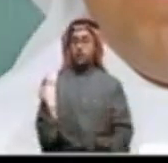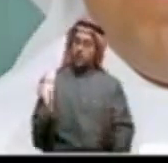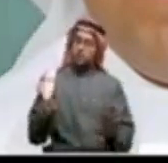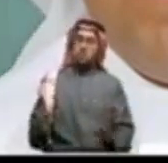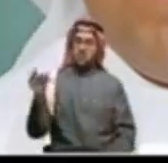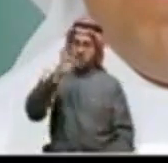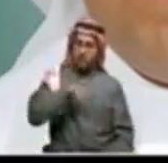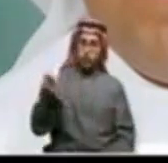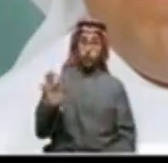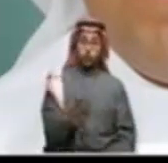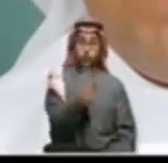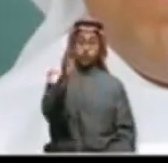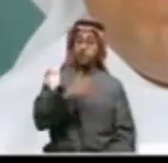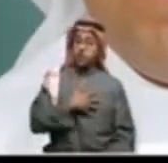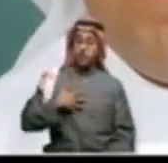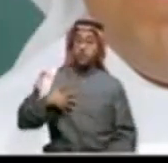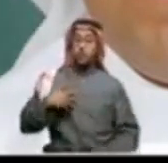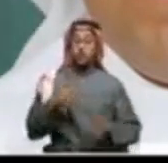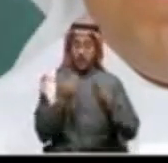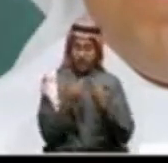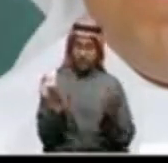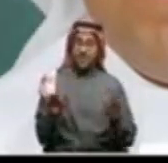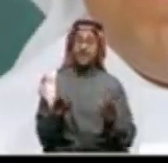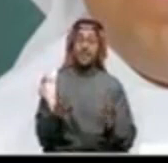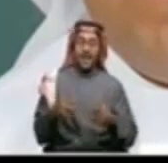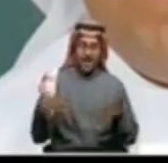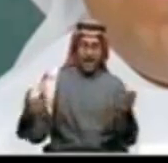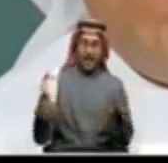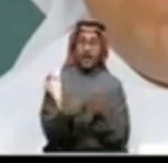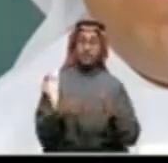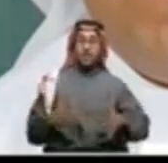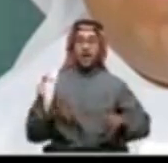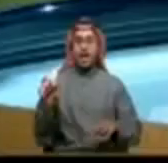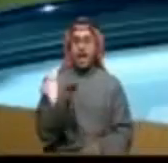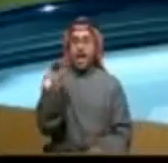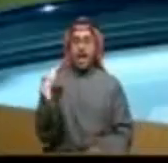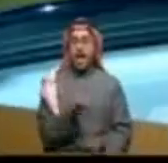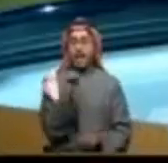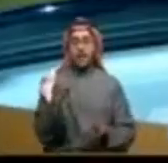ضمن كثافة سكانية عالية تستهدف قطاعات معينة من السوق.